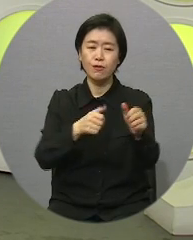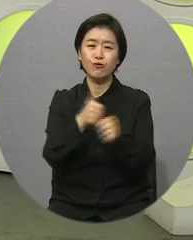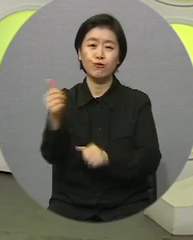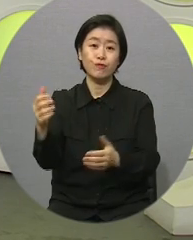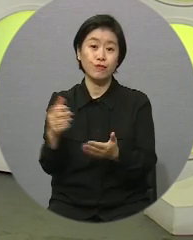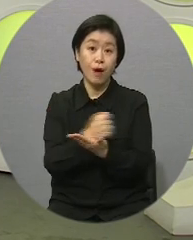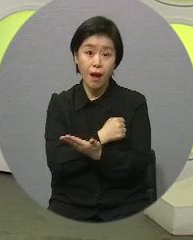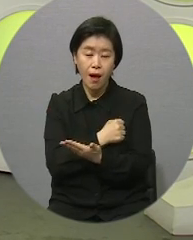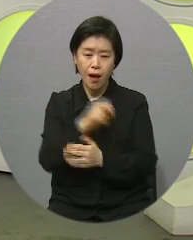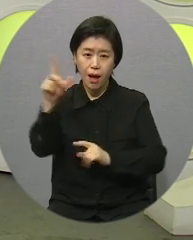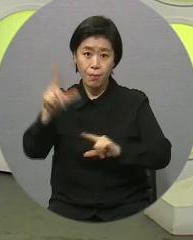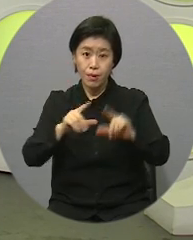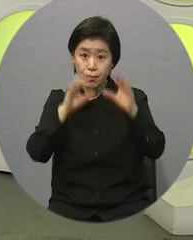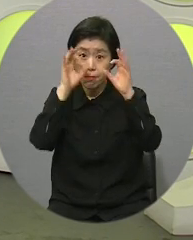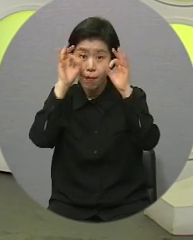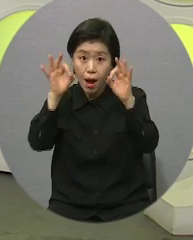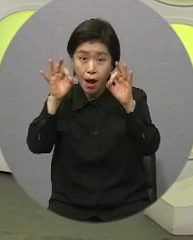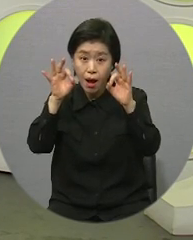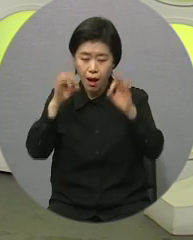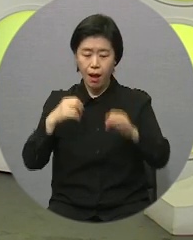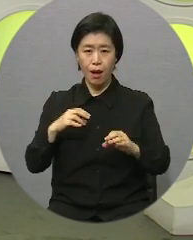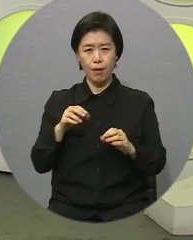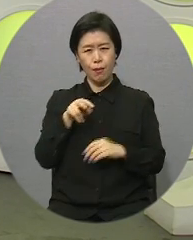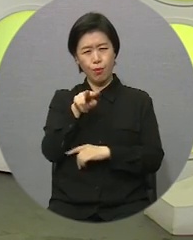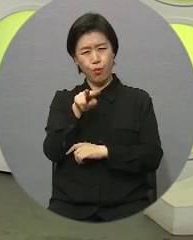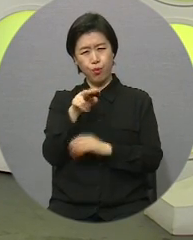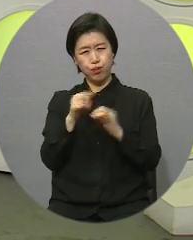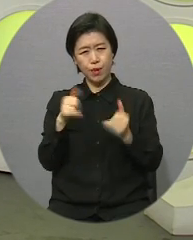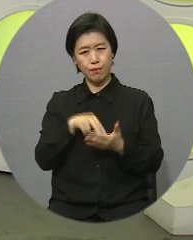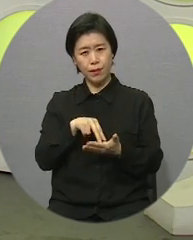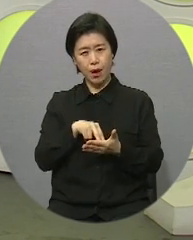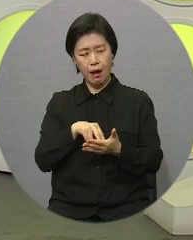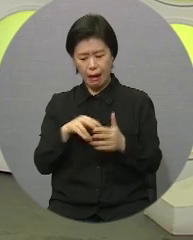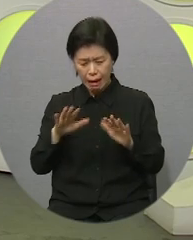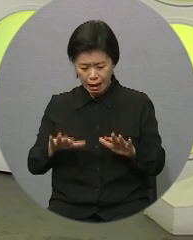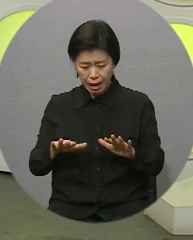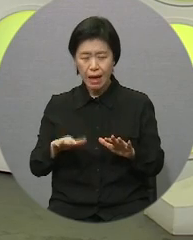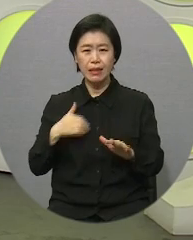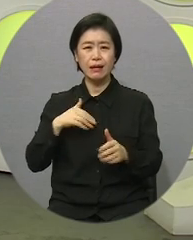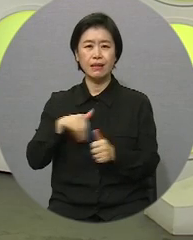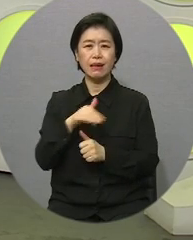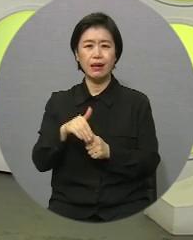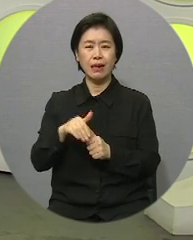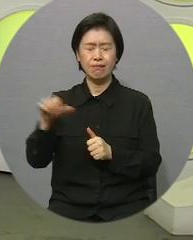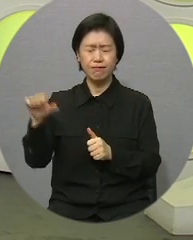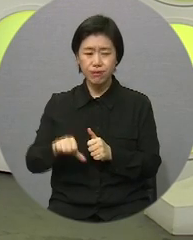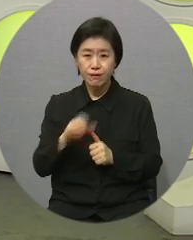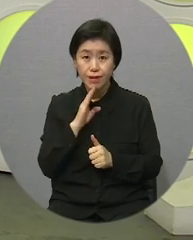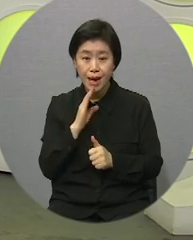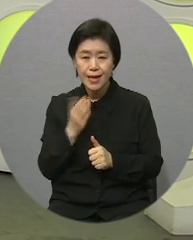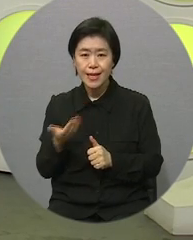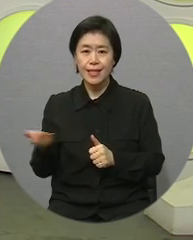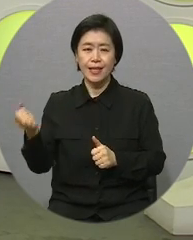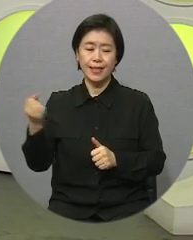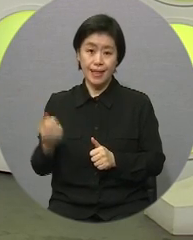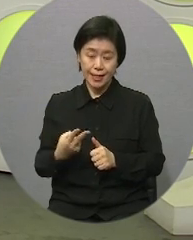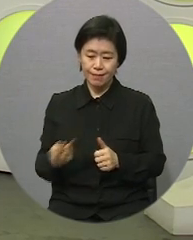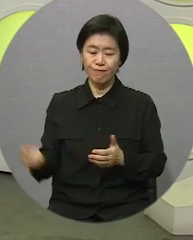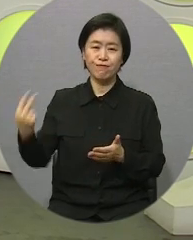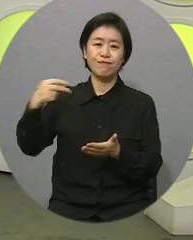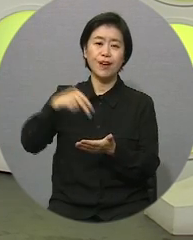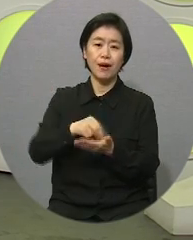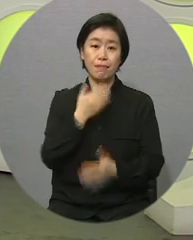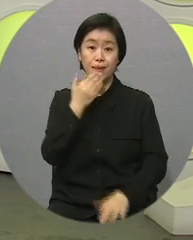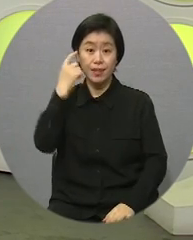국민들한테는 아 나도 내가 이렇게 지금 힘들지만 어 내가 다시 잘 살아갈 수 있어라는 희망을